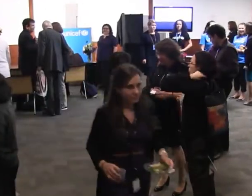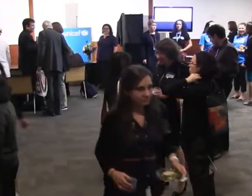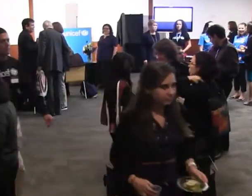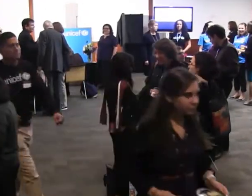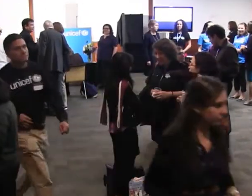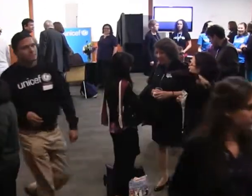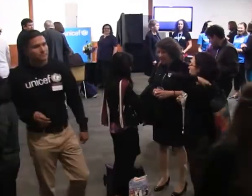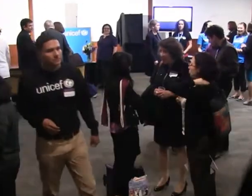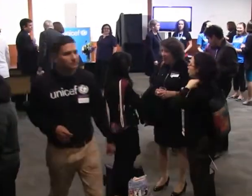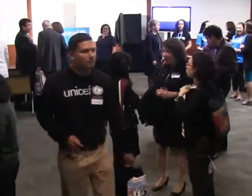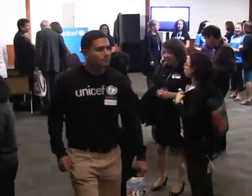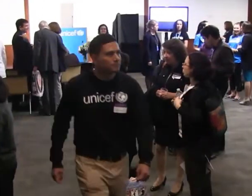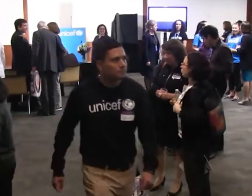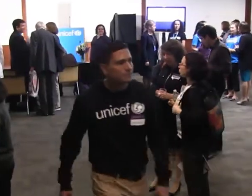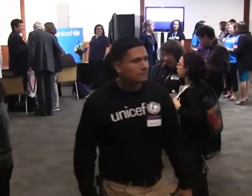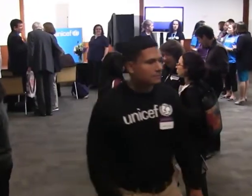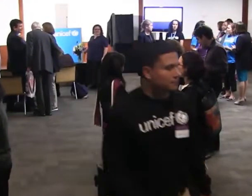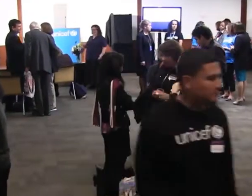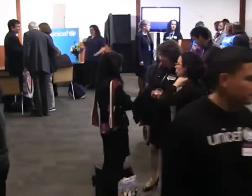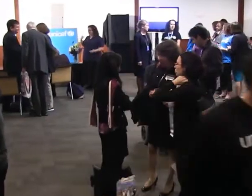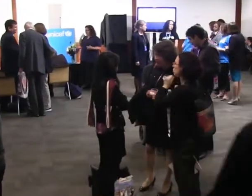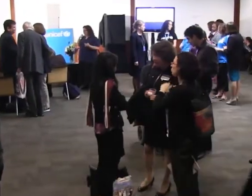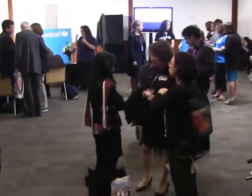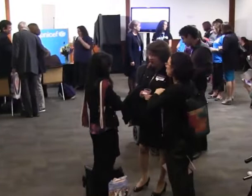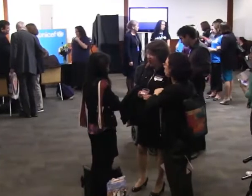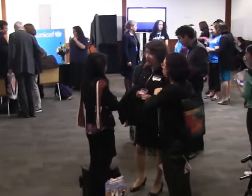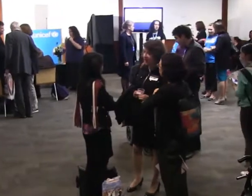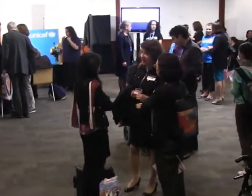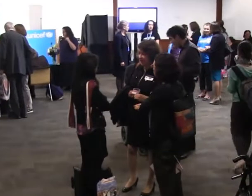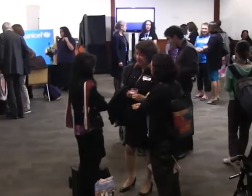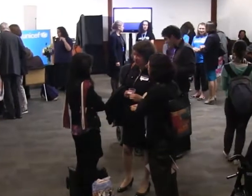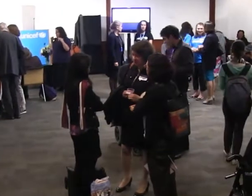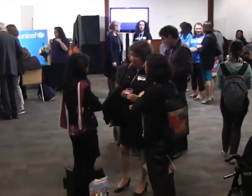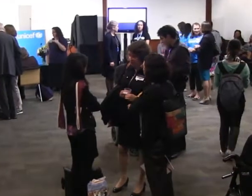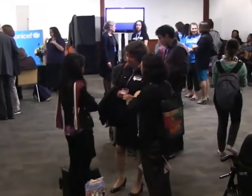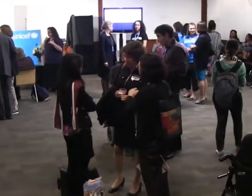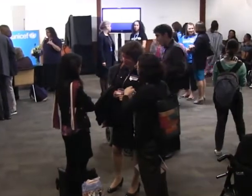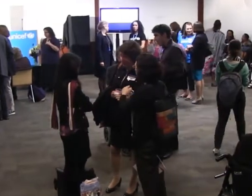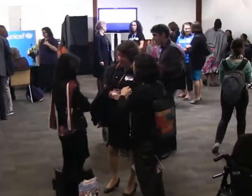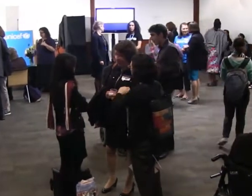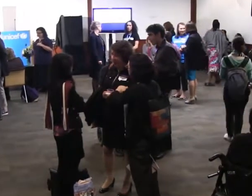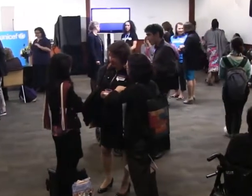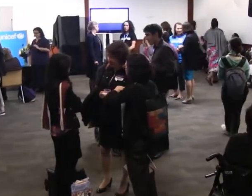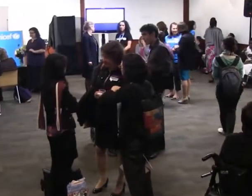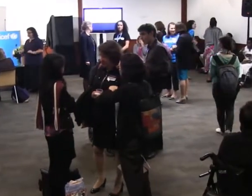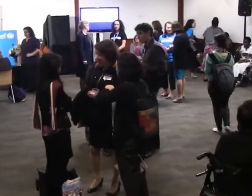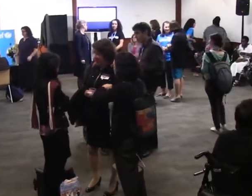kò tètè dé o kò ní tètè lọ o.